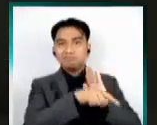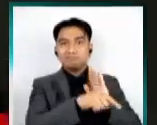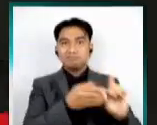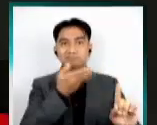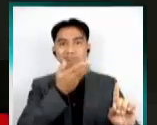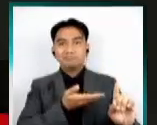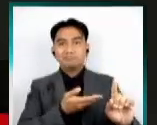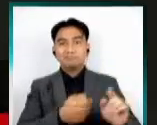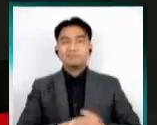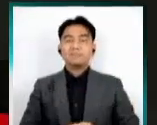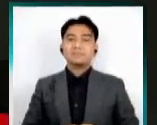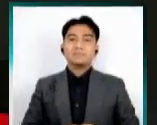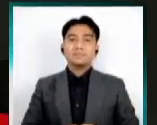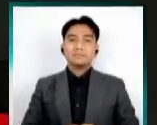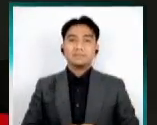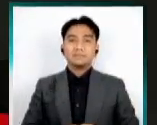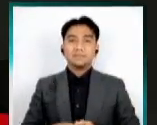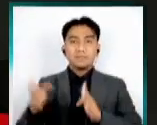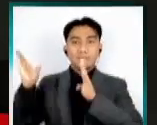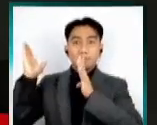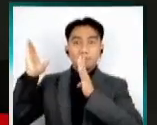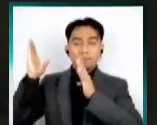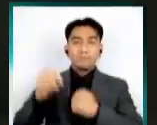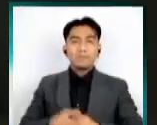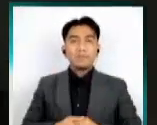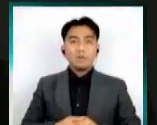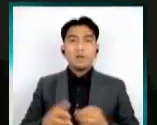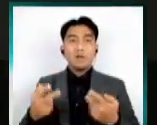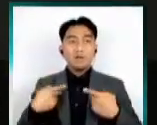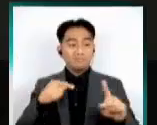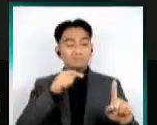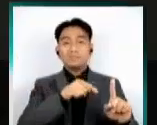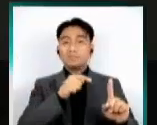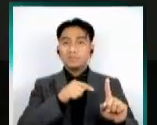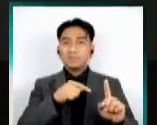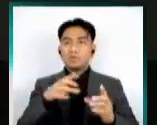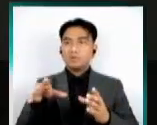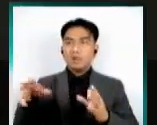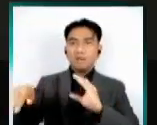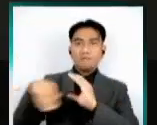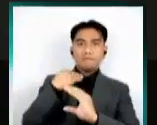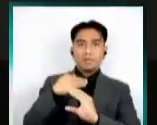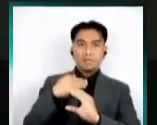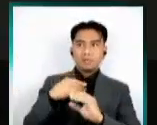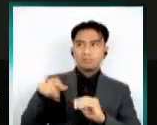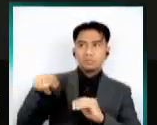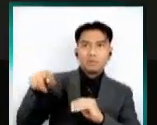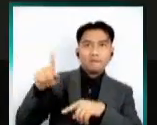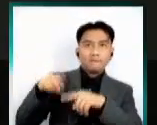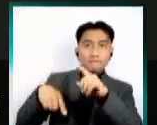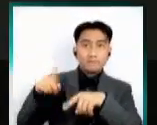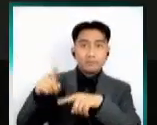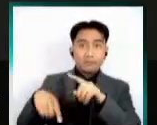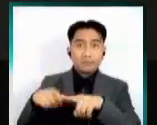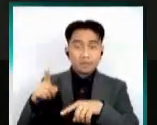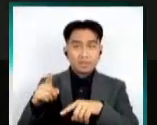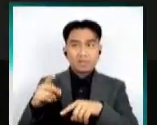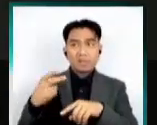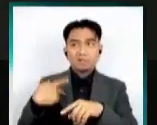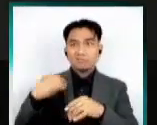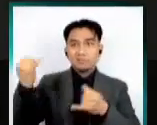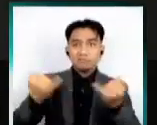Meron pong siyang natanggap na text mula sa kanyang kaibigan na iniimbita siya dun